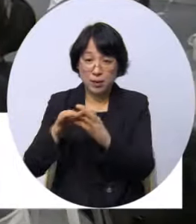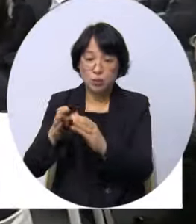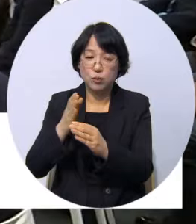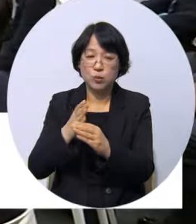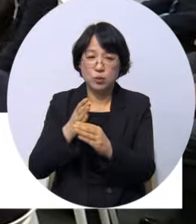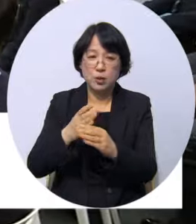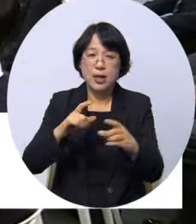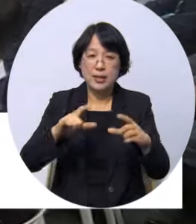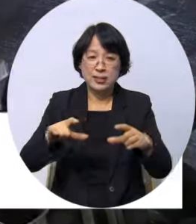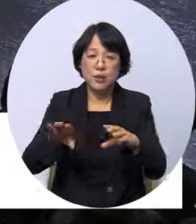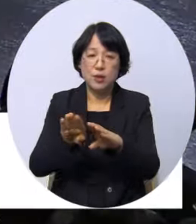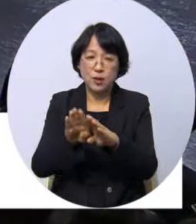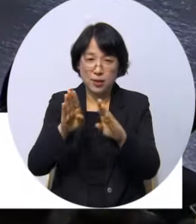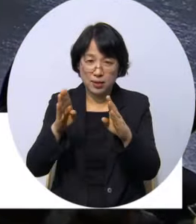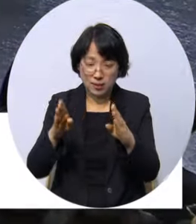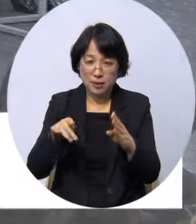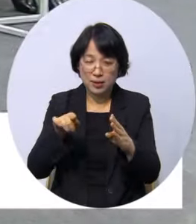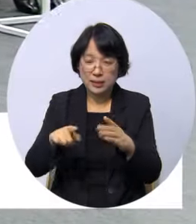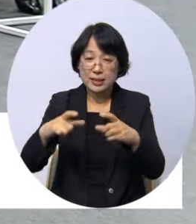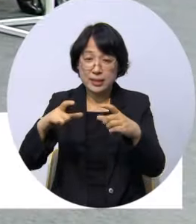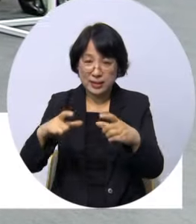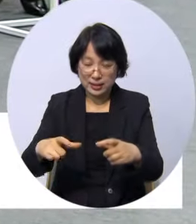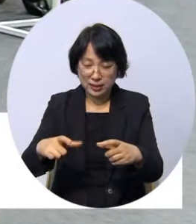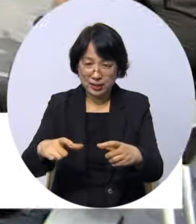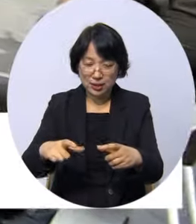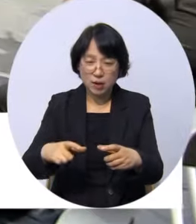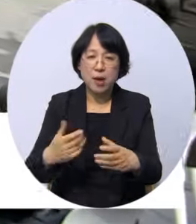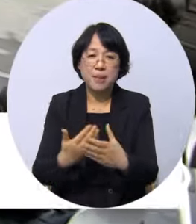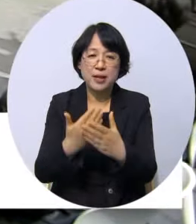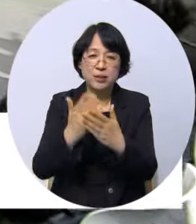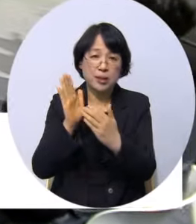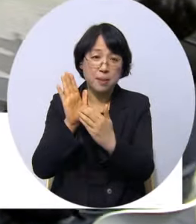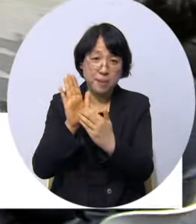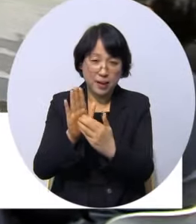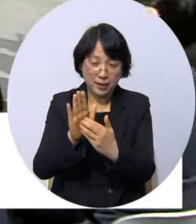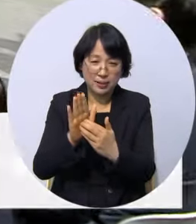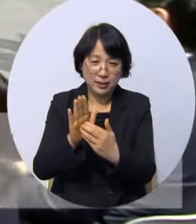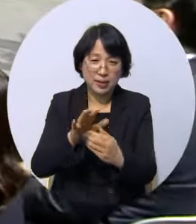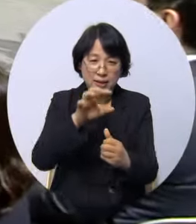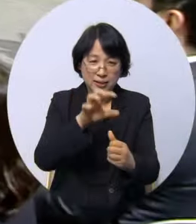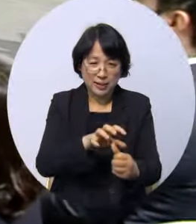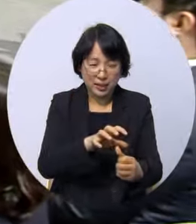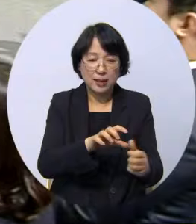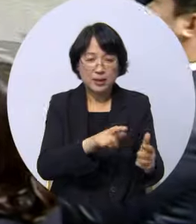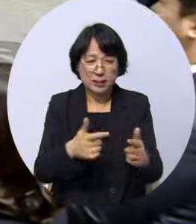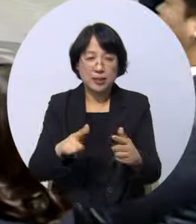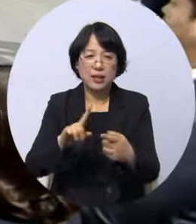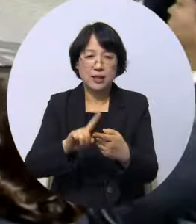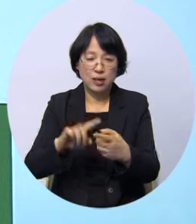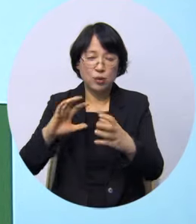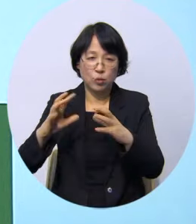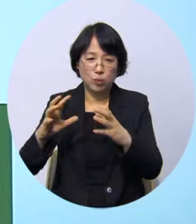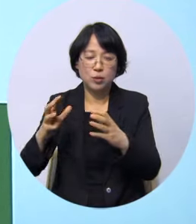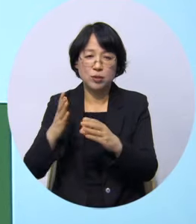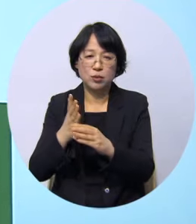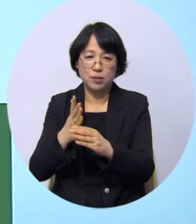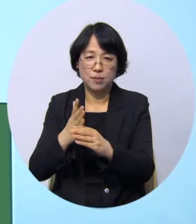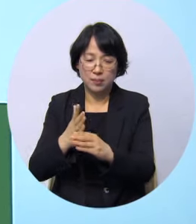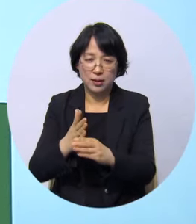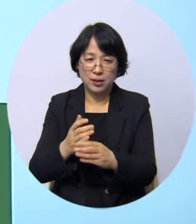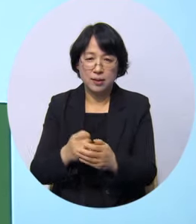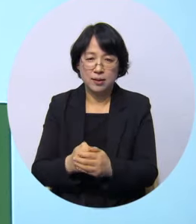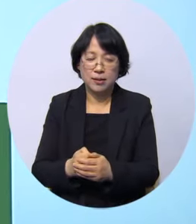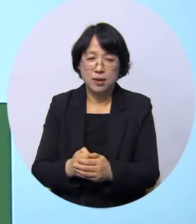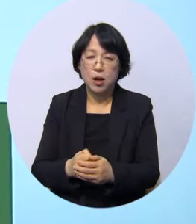열리는만큼 지역 발전을 막는 개발제한 구역 등 다양한 지역 현안이 논의되고 있습니다 토론의 현장에서 강조되는